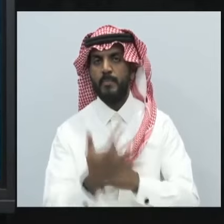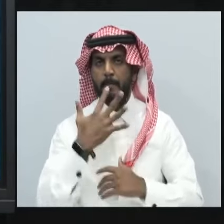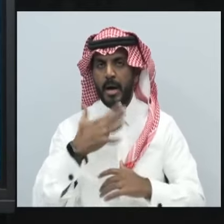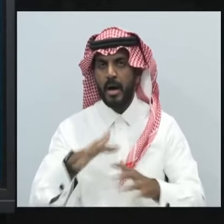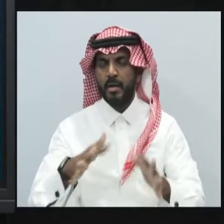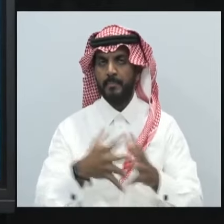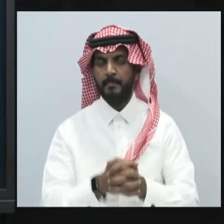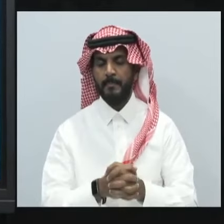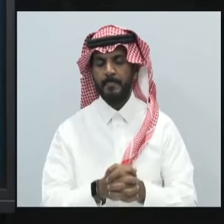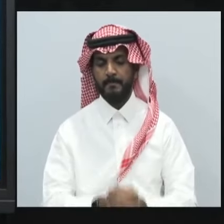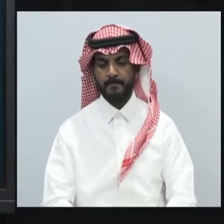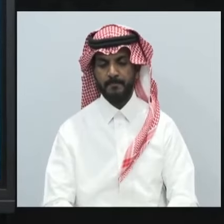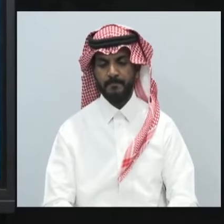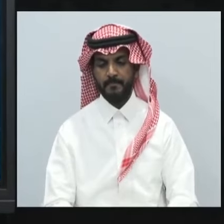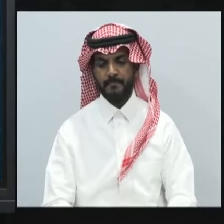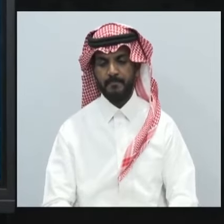وكذلك